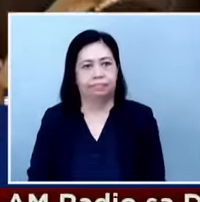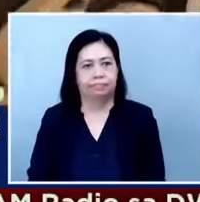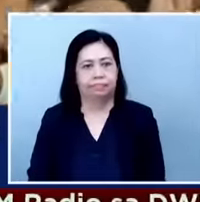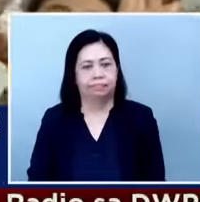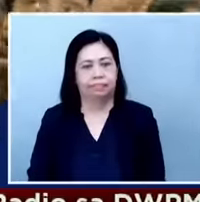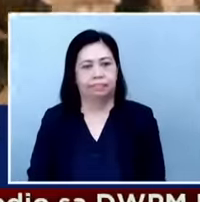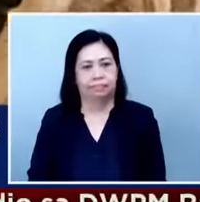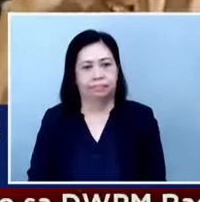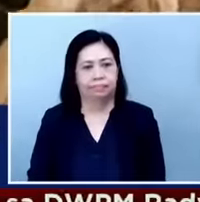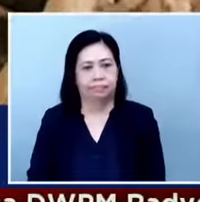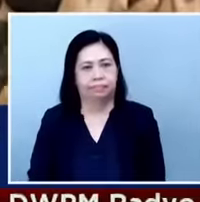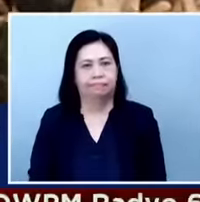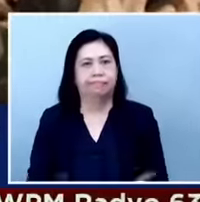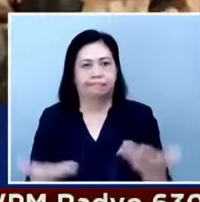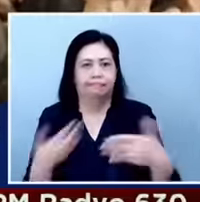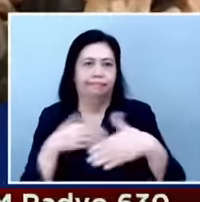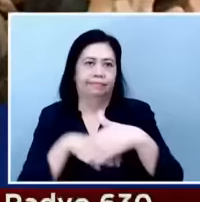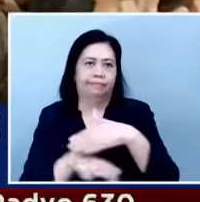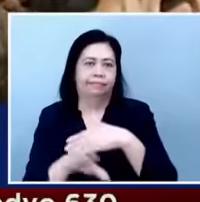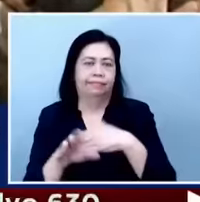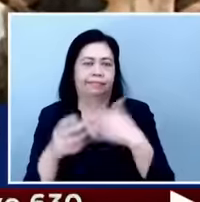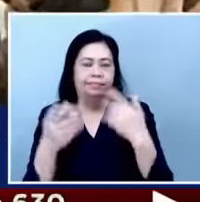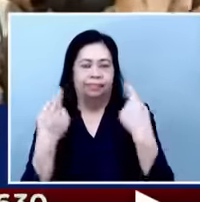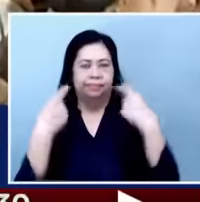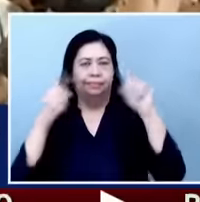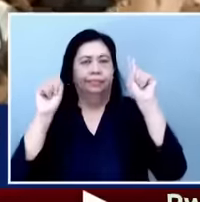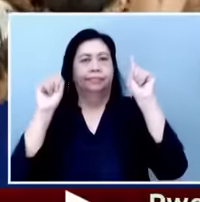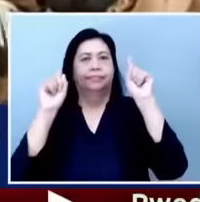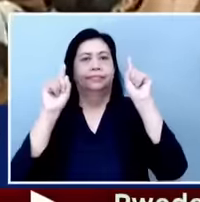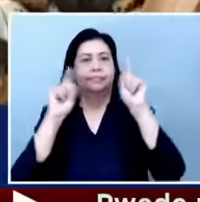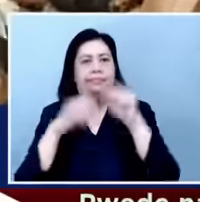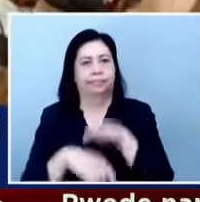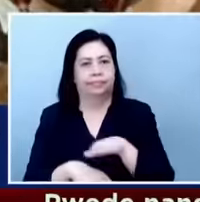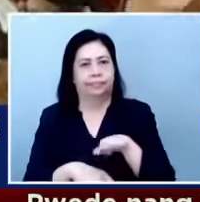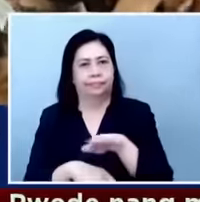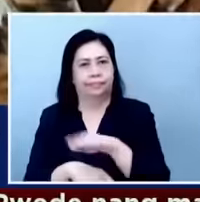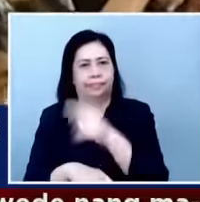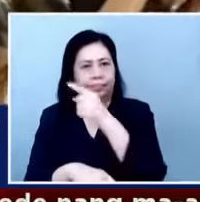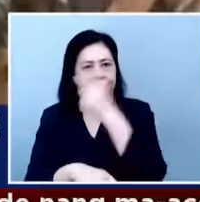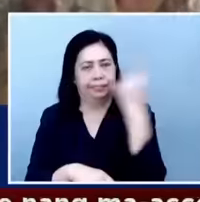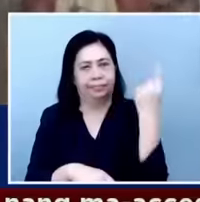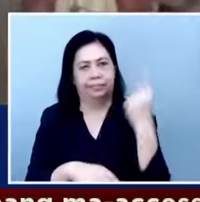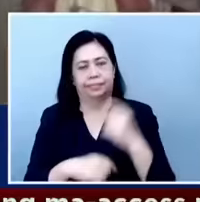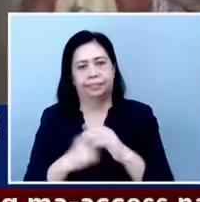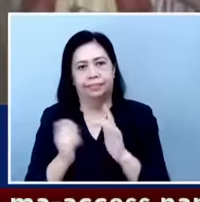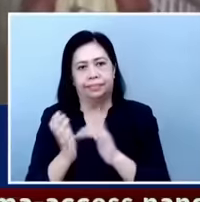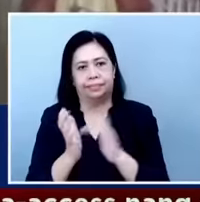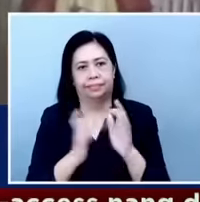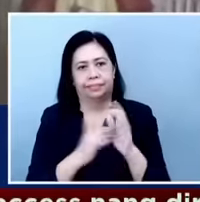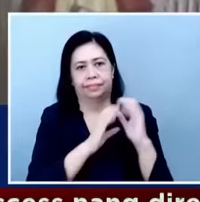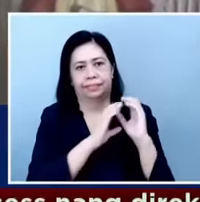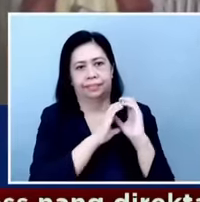Ay na, nakapasok na ako ng tuluyan ang andas ng buong Nazareno.